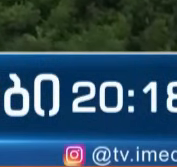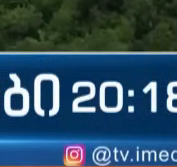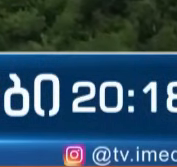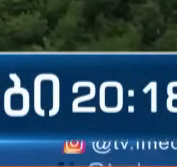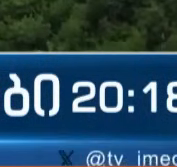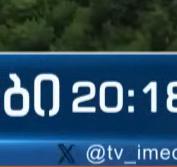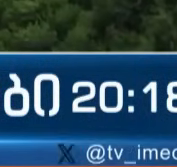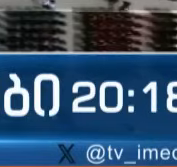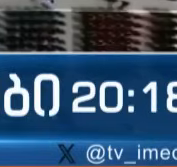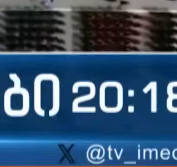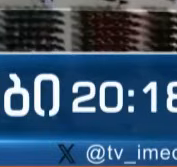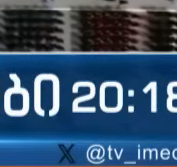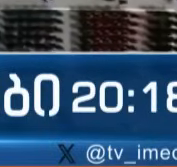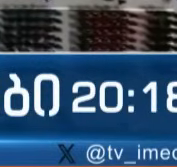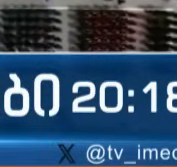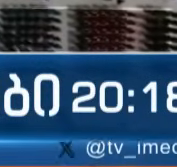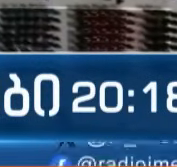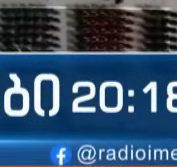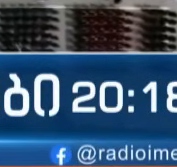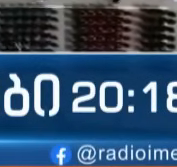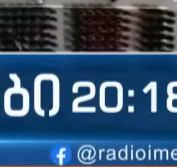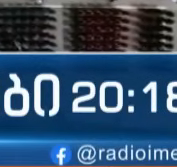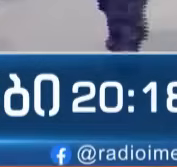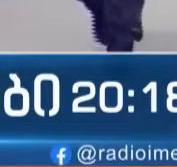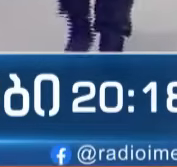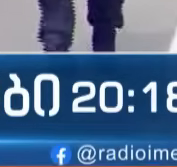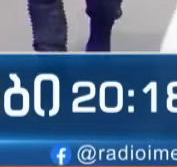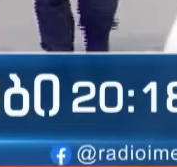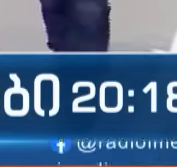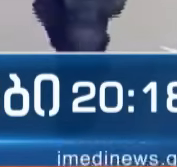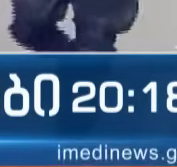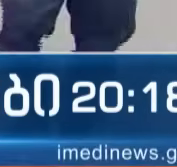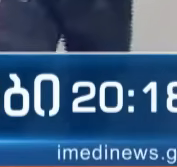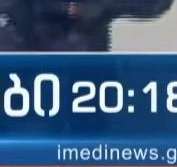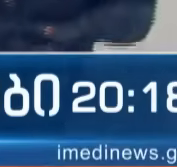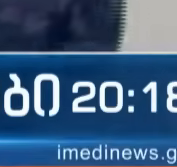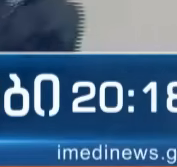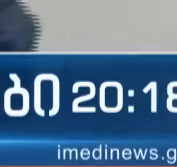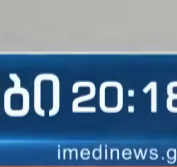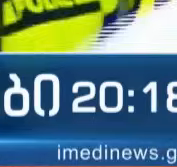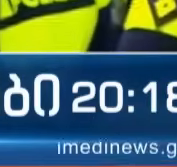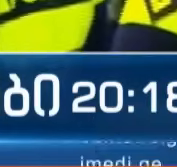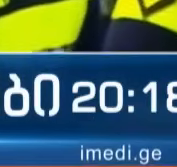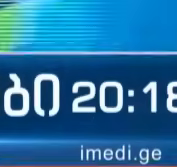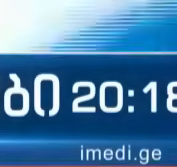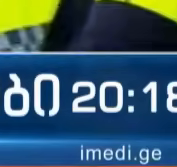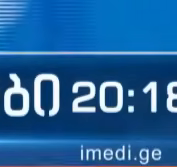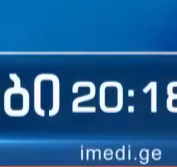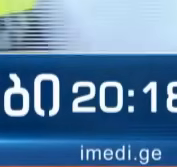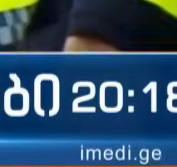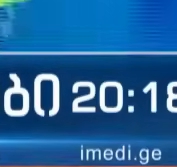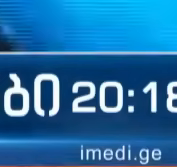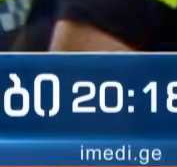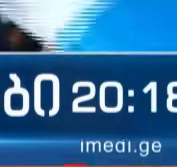დადებითი ტენდენციების შენარჩუნება. ირაკლი კობახიძე ამბობს, რომ მთავრობა იზრუნებს შინაგან საქმეთა სამინისტროს შესაძლებლობების გაძლიერებისა და